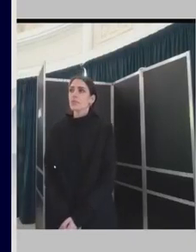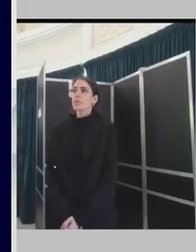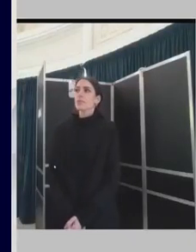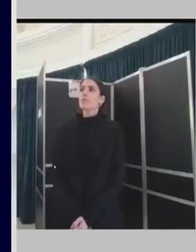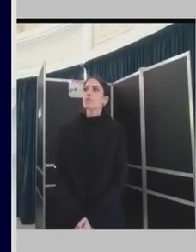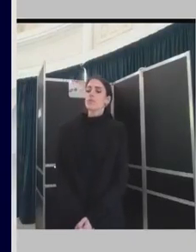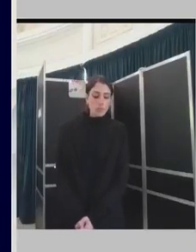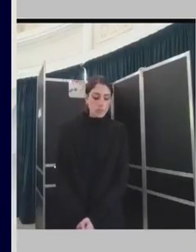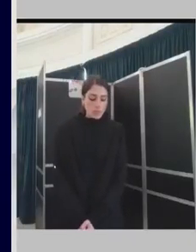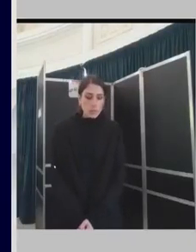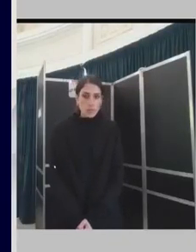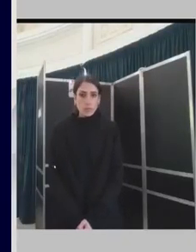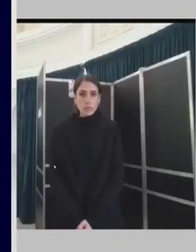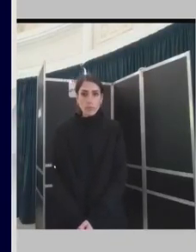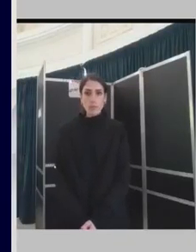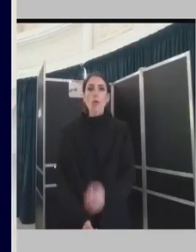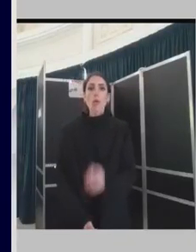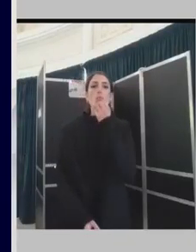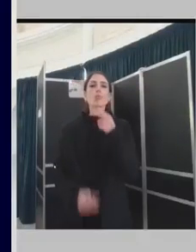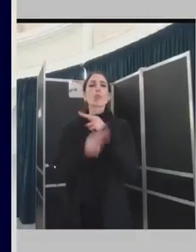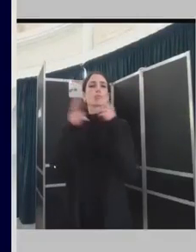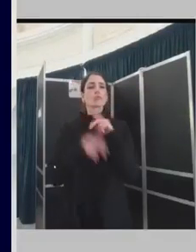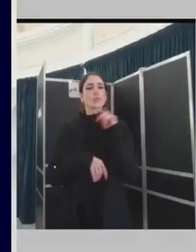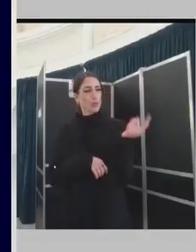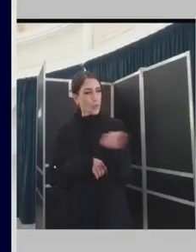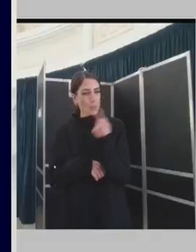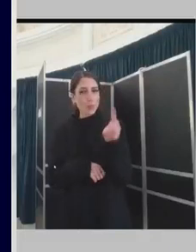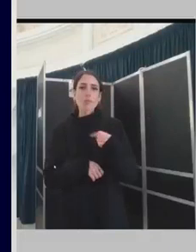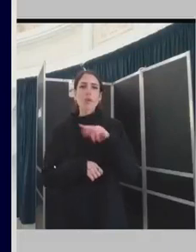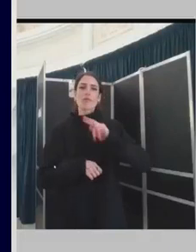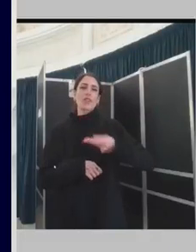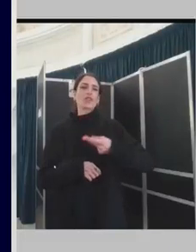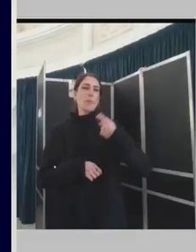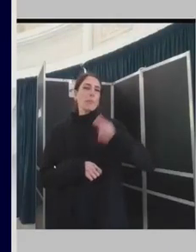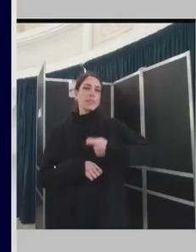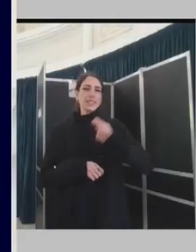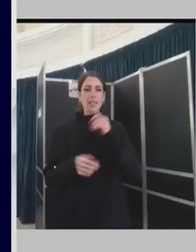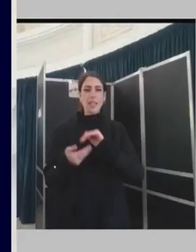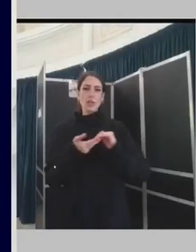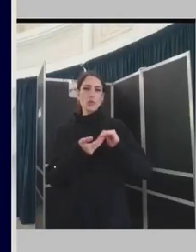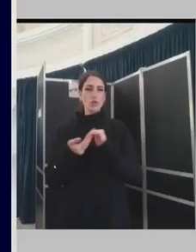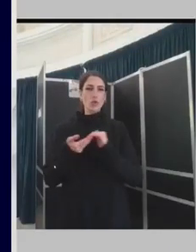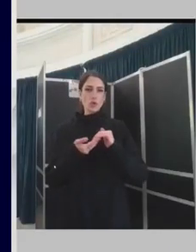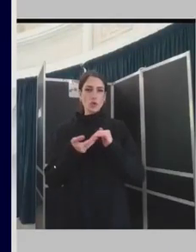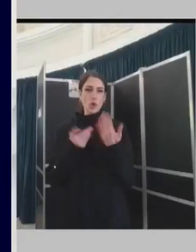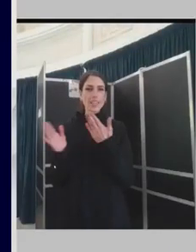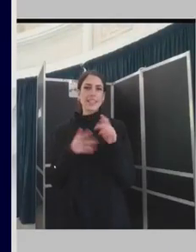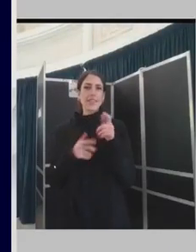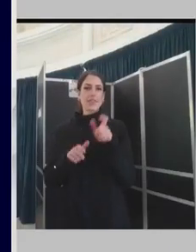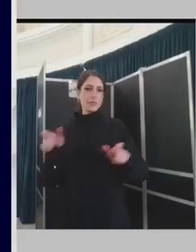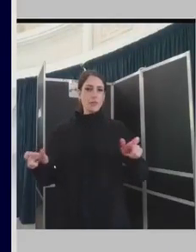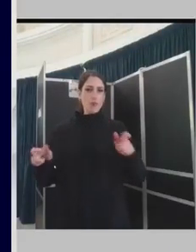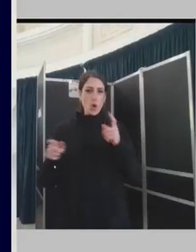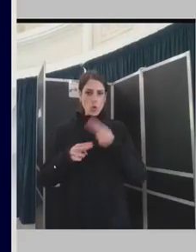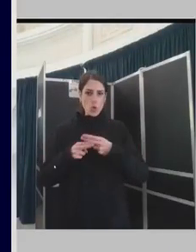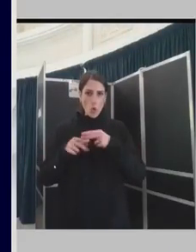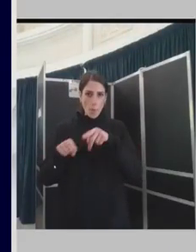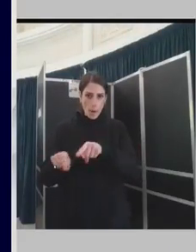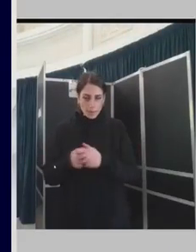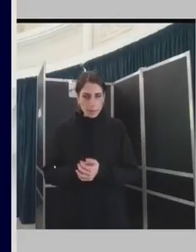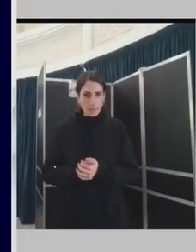io sono il vicepresidente della Società Nazionale di Salvamento Roma e presidente della Guardia Costiera Ausiliaria del Lazio